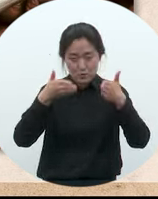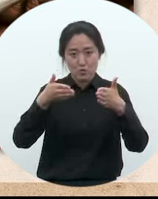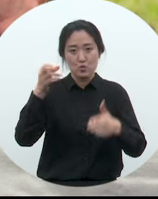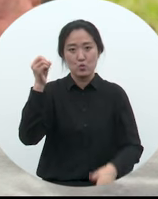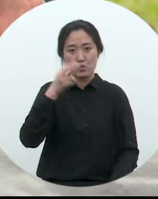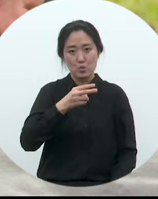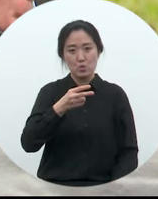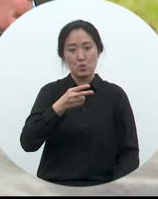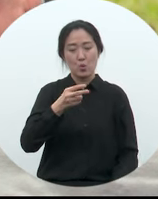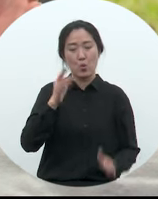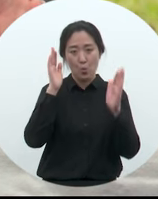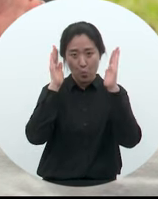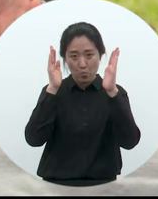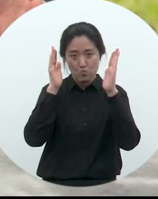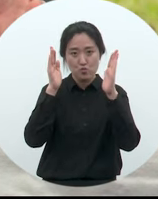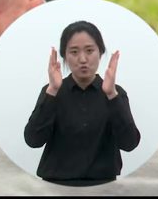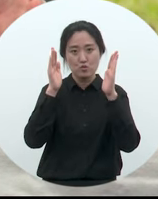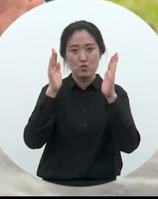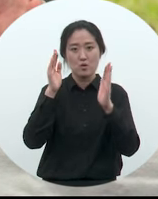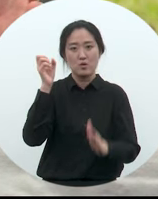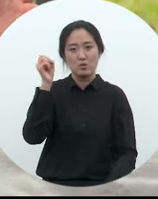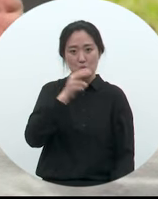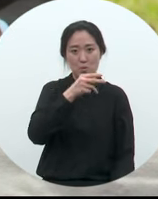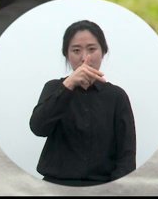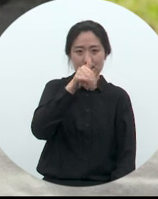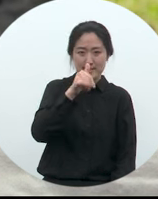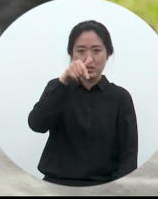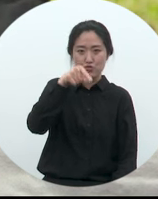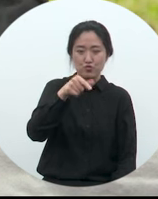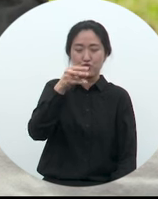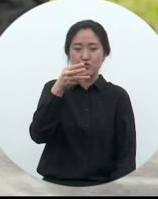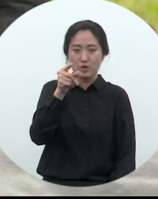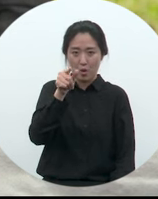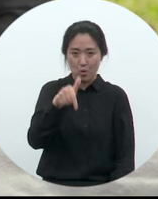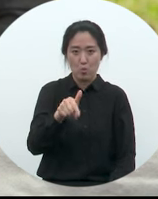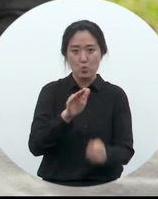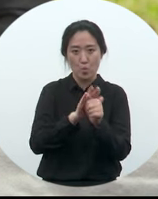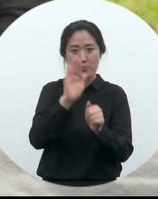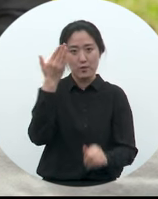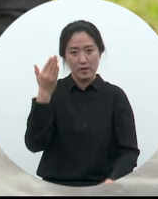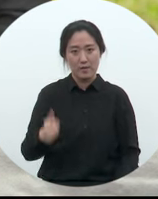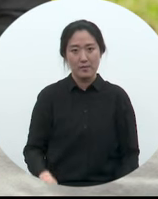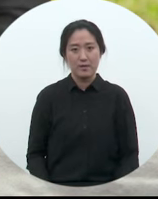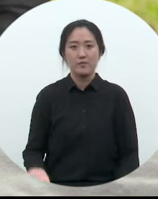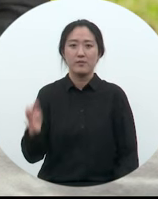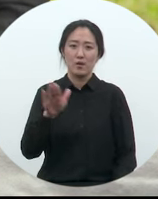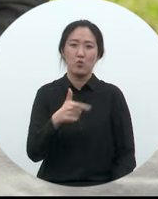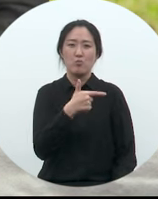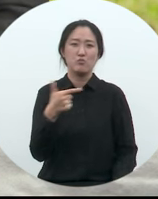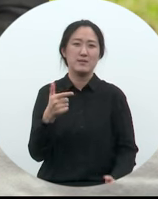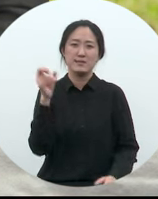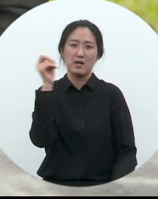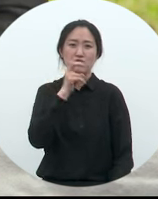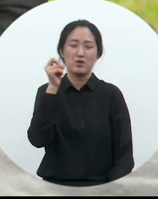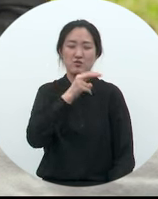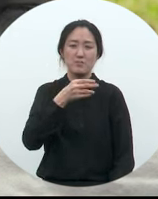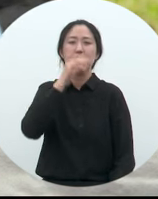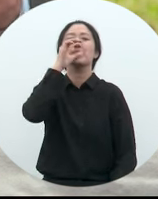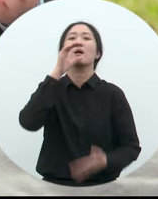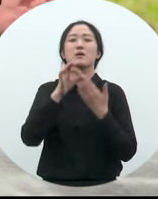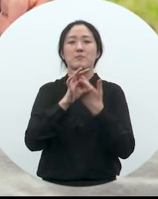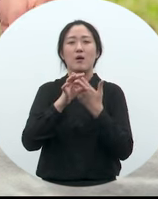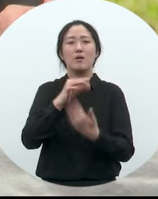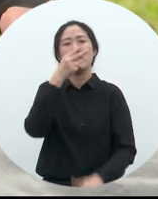집중력이나 학습 능력, 지구력 향상에도 도움이 됩니다. 그렇지만 이 커피 같은 경우에는 너무 많이 먹게